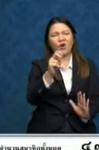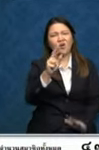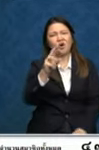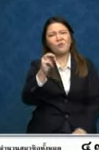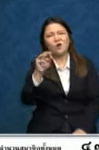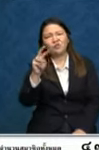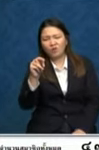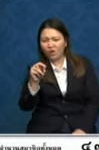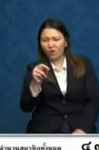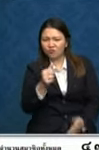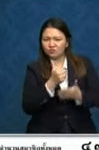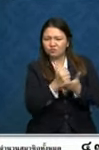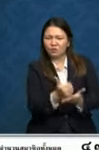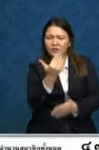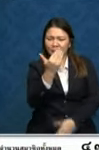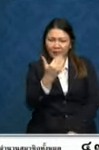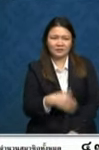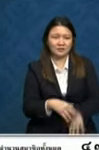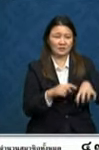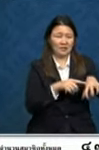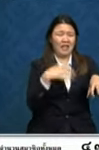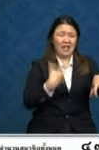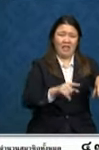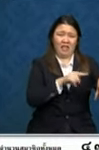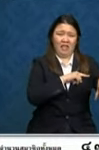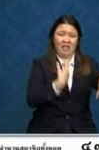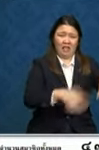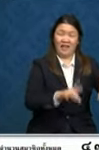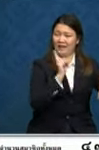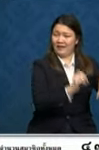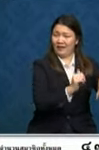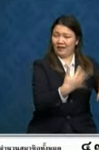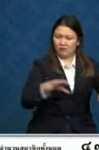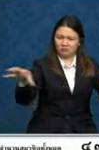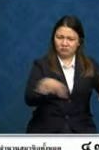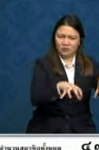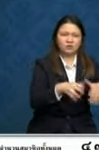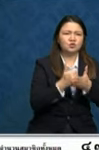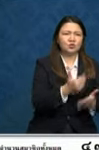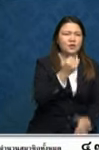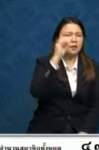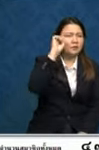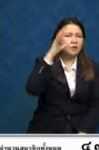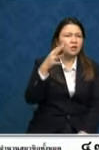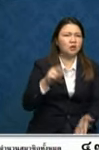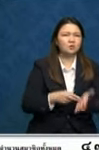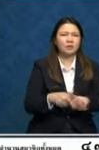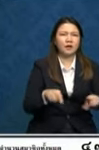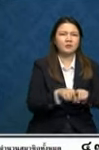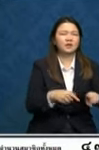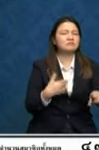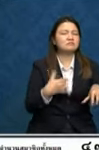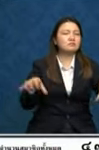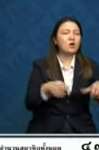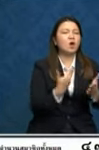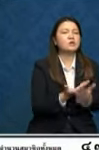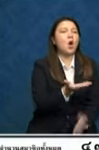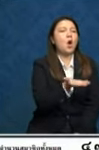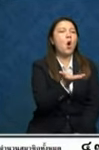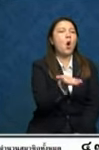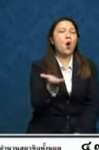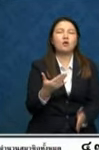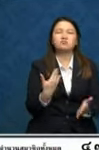วยความสะดวกลงพื้นที่เพิ่มอีกหนึ่งหน่วยงานครับหรือเป็นเพียงแต่ใช้ความมั่นคงในการมาของบประมาณในแต่ละปีเท่